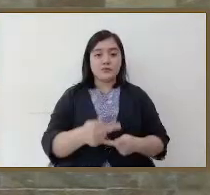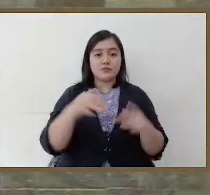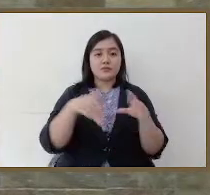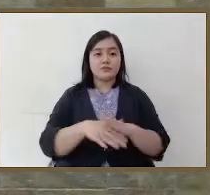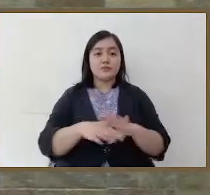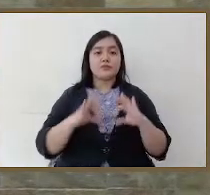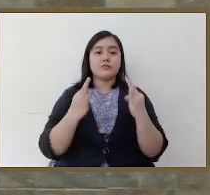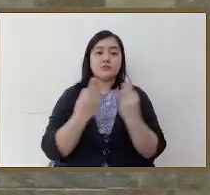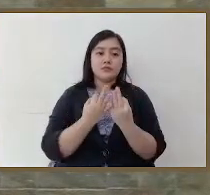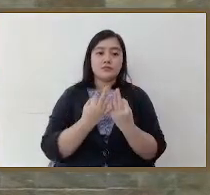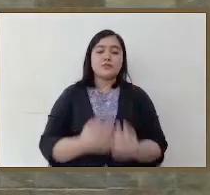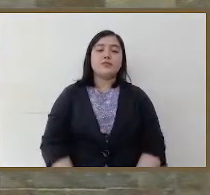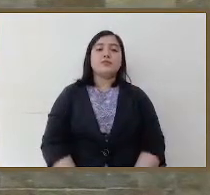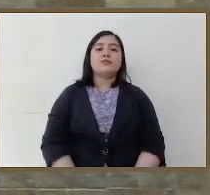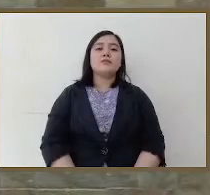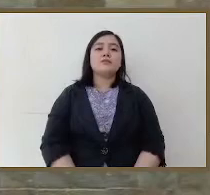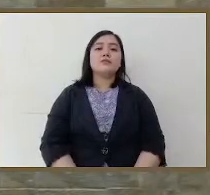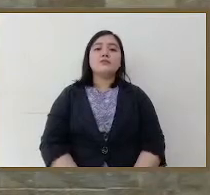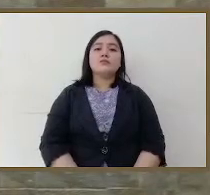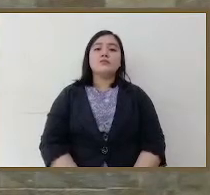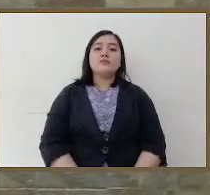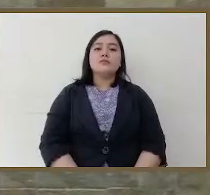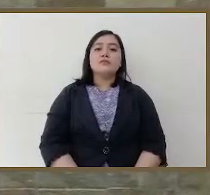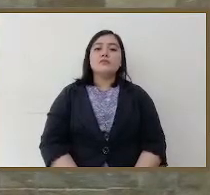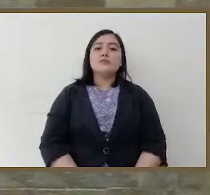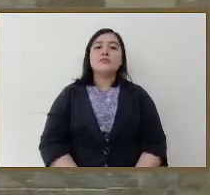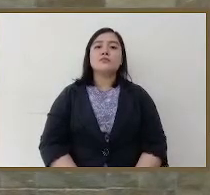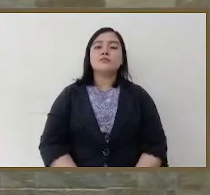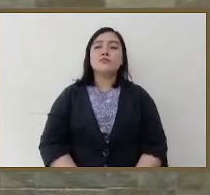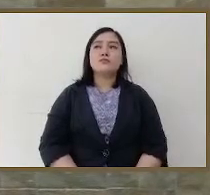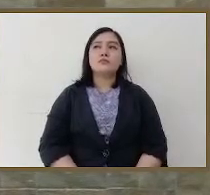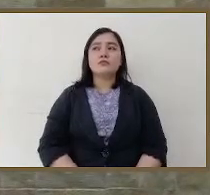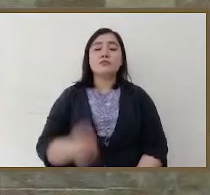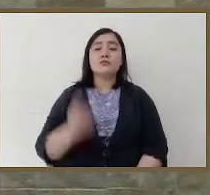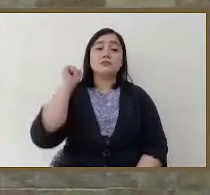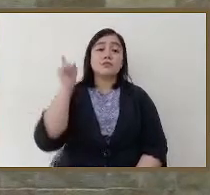I already talked to you about that, but here's the thing that I want to talk to you tonight.